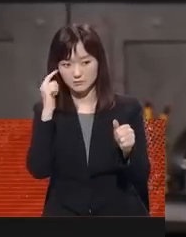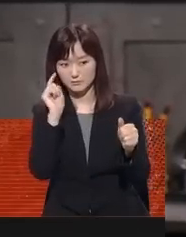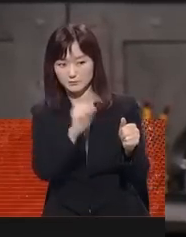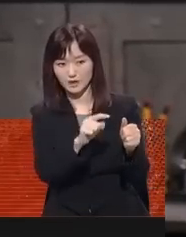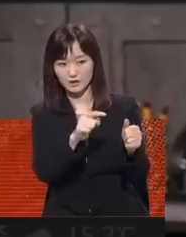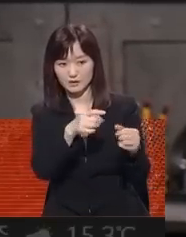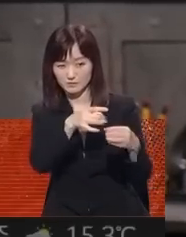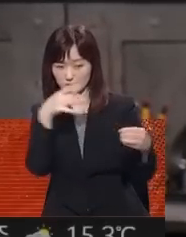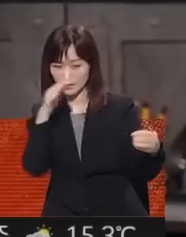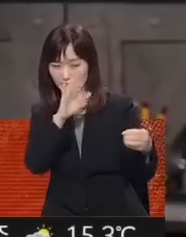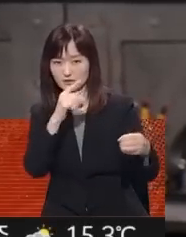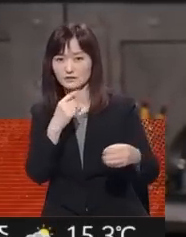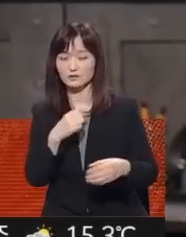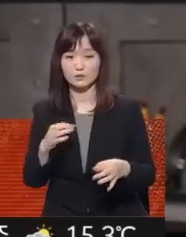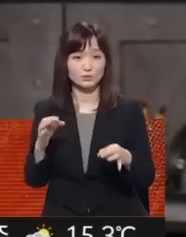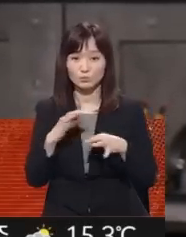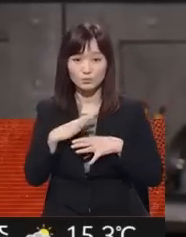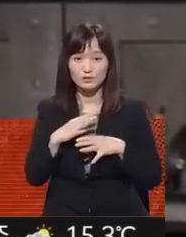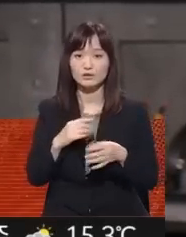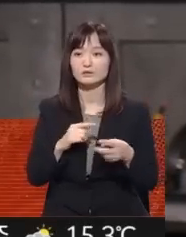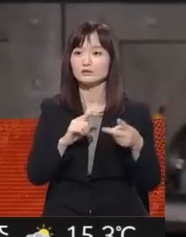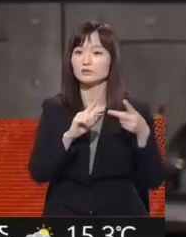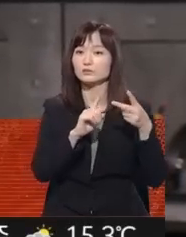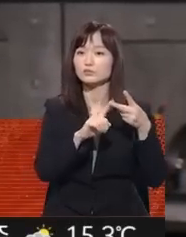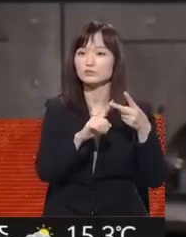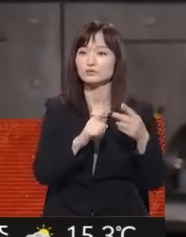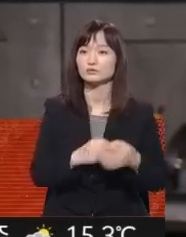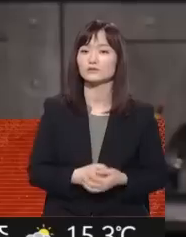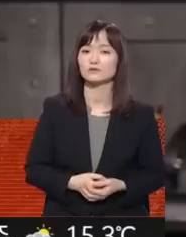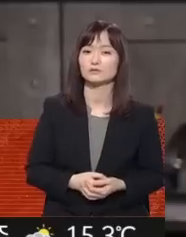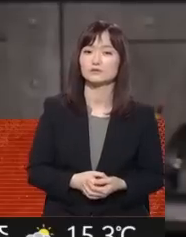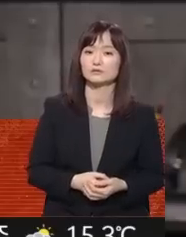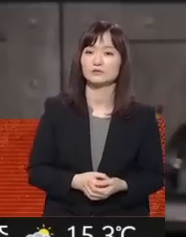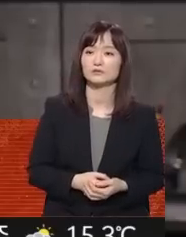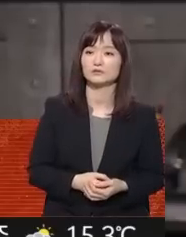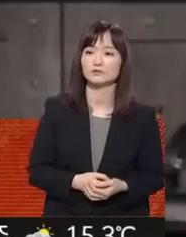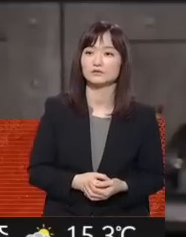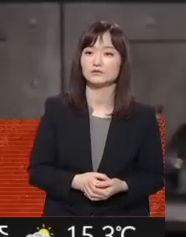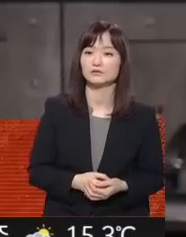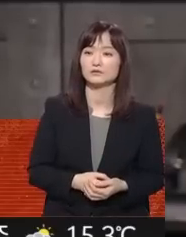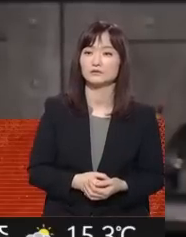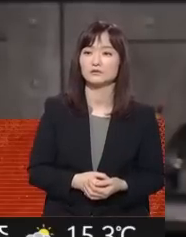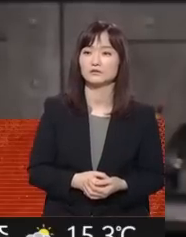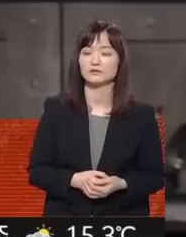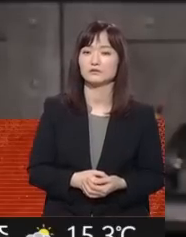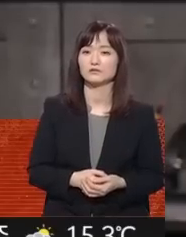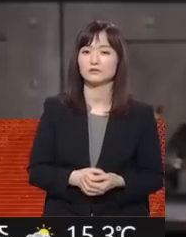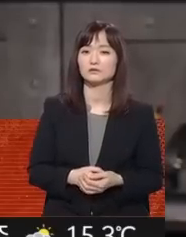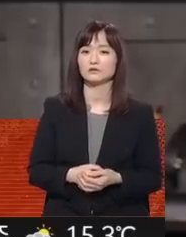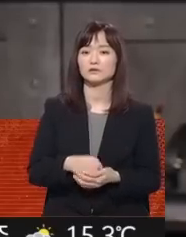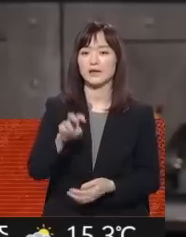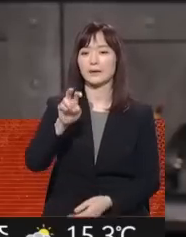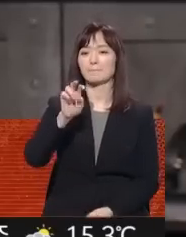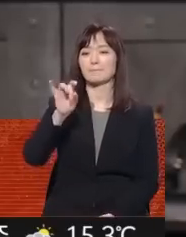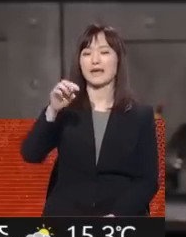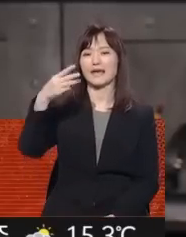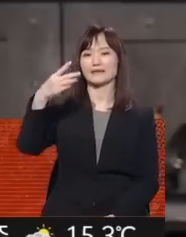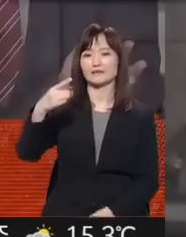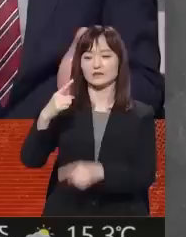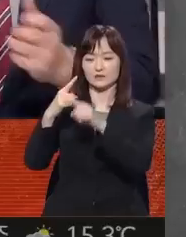때문에 아연실색인데 그 다음에 제가이 대목에서 말씀드리려고 했는데 매트도 있었고 표적도 있었다 그랬잖아요 그 다음에